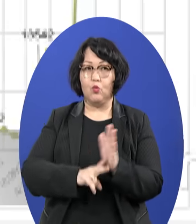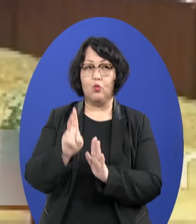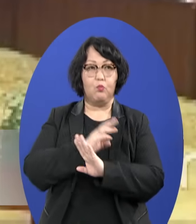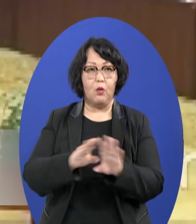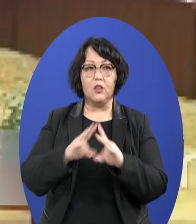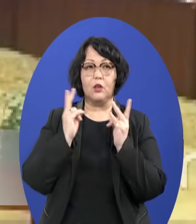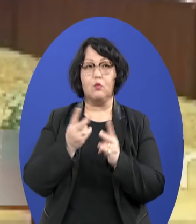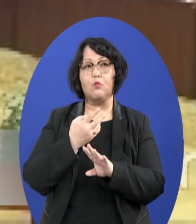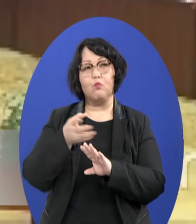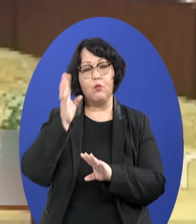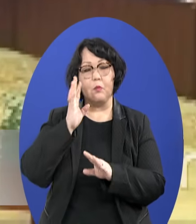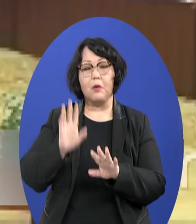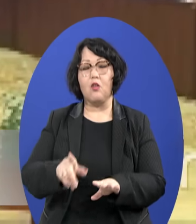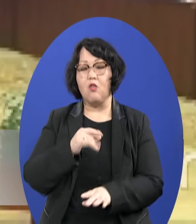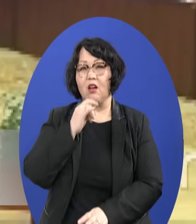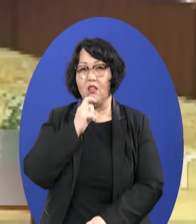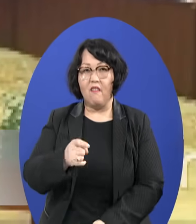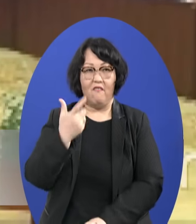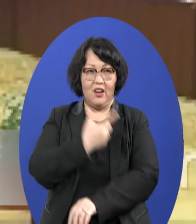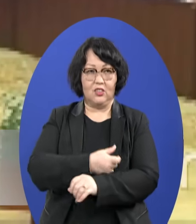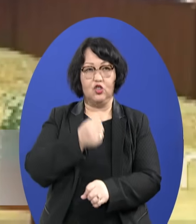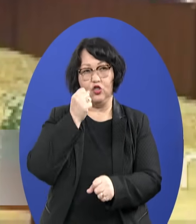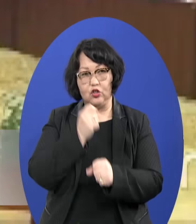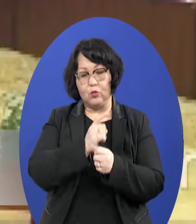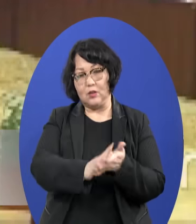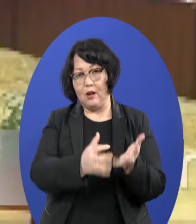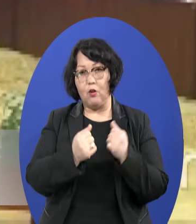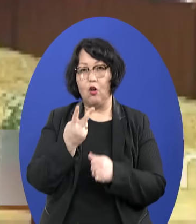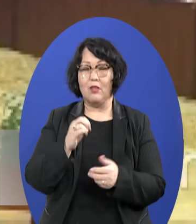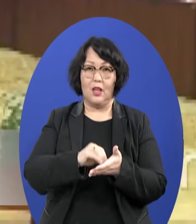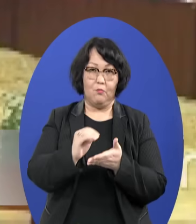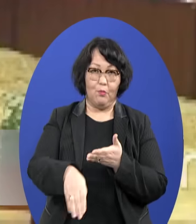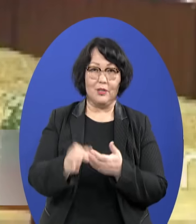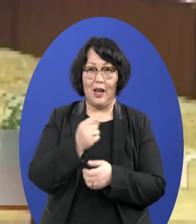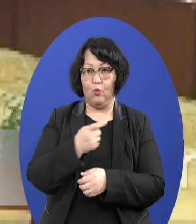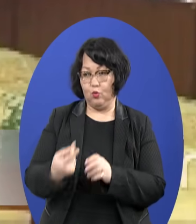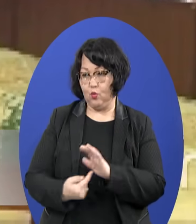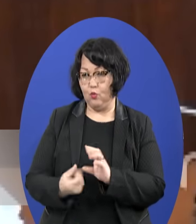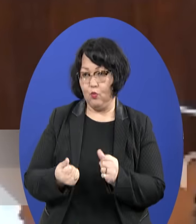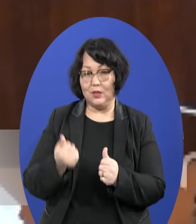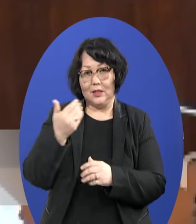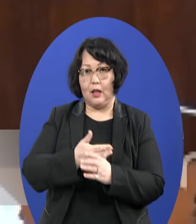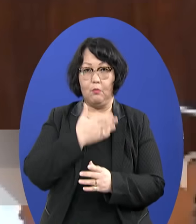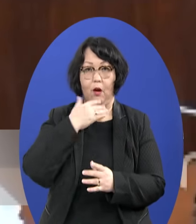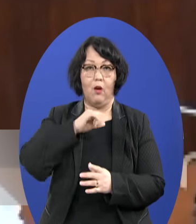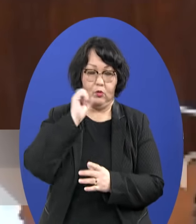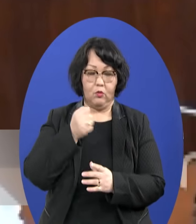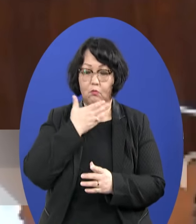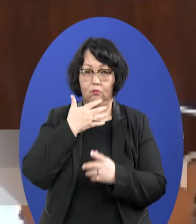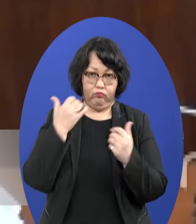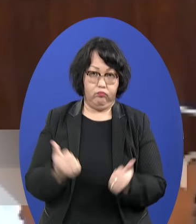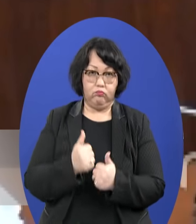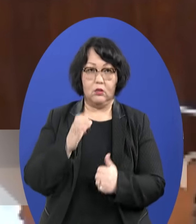гаргалаа. Вакцин худалдан авахд төсөвт 20 тэрбум төгрөг суулгасан санхүүгийн тал дээр асуудалгүй ажиллаж байгаа гэсэн мэдээллийг сангийн сайд өгсөн юм